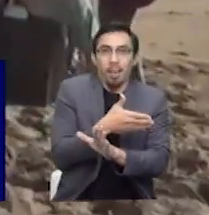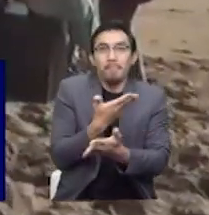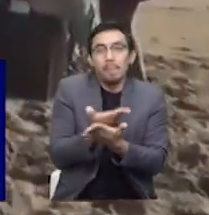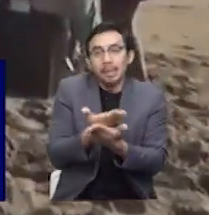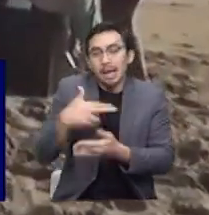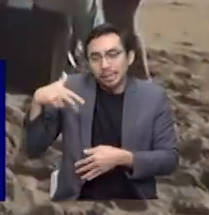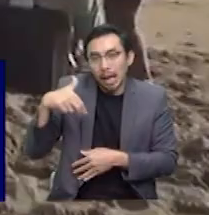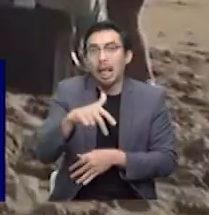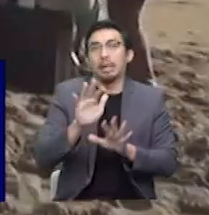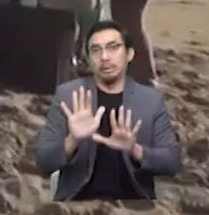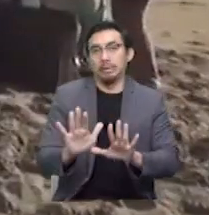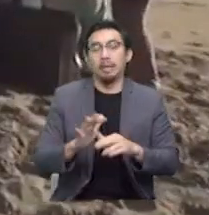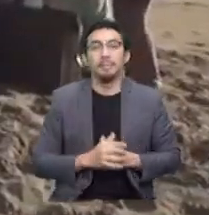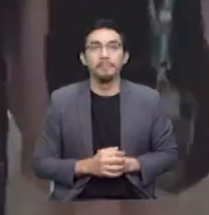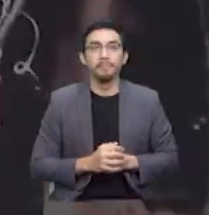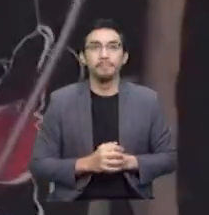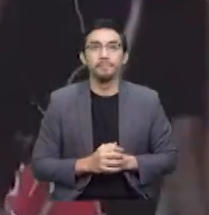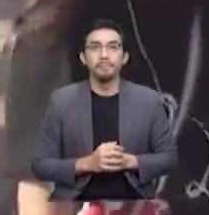menuju Pantai Kuta.